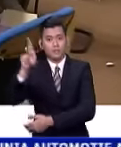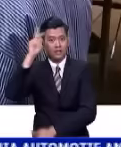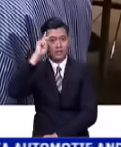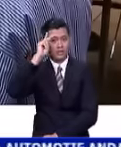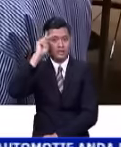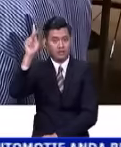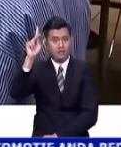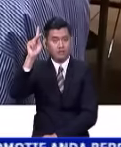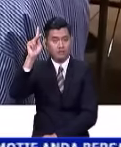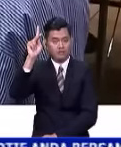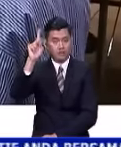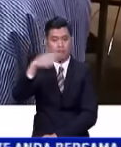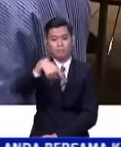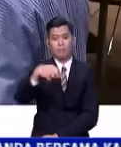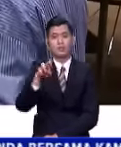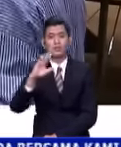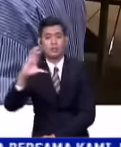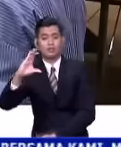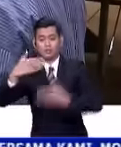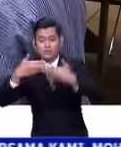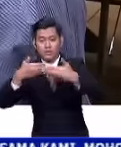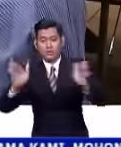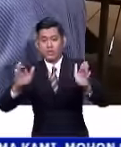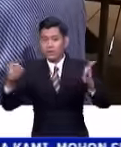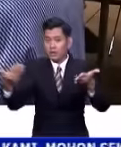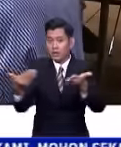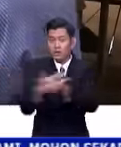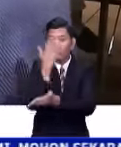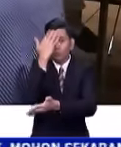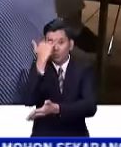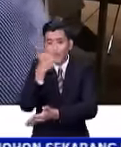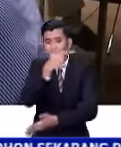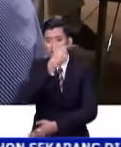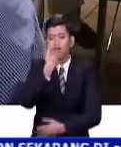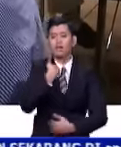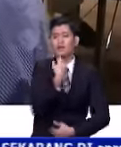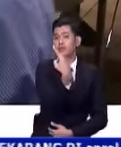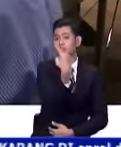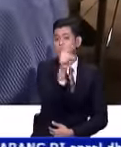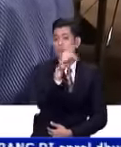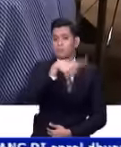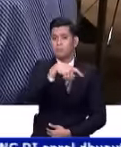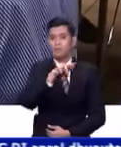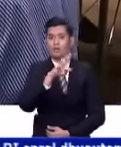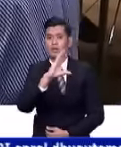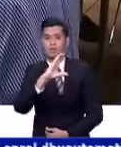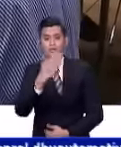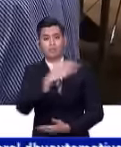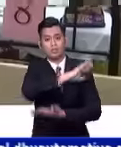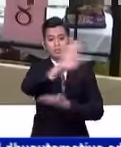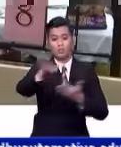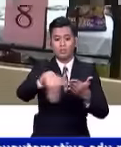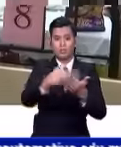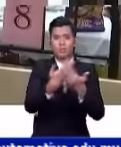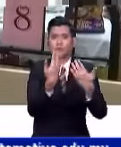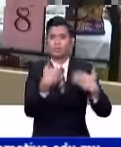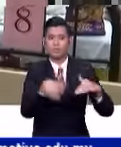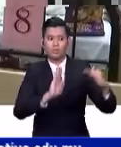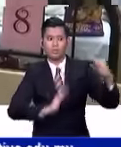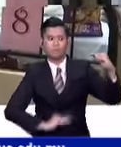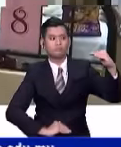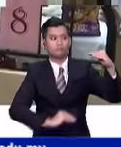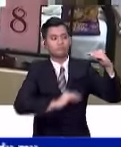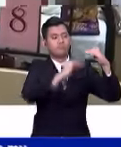Keperluan untuk membuka PKRC baru itu wujud susulan 11 PKRC sedia ada di seluruh Kelantan telah mencapai